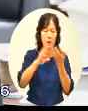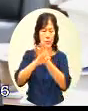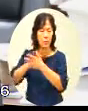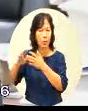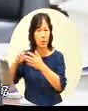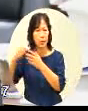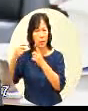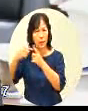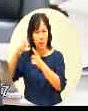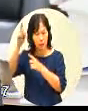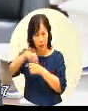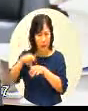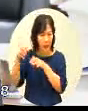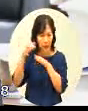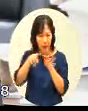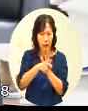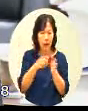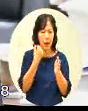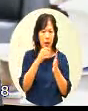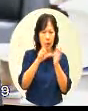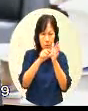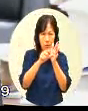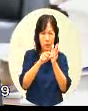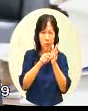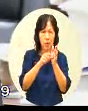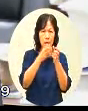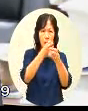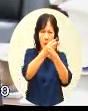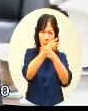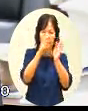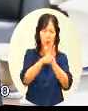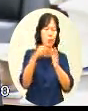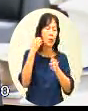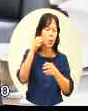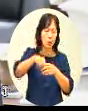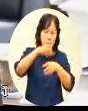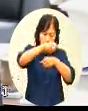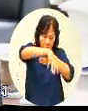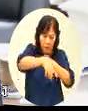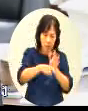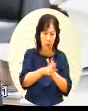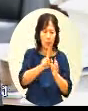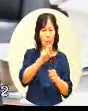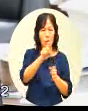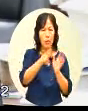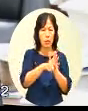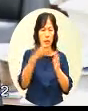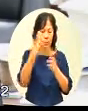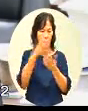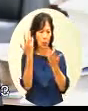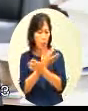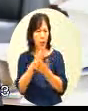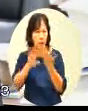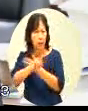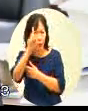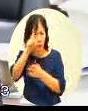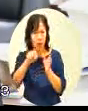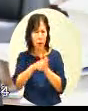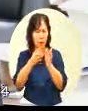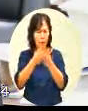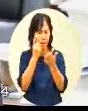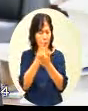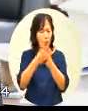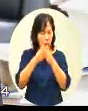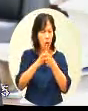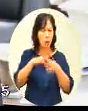也好，我觉得秒数灯这个系统如果不行的话，要不要独立一个系统，它是有必要的。因为没有人知道